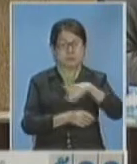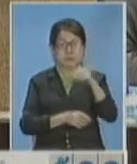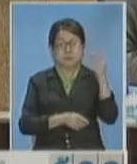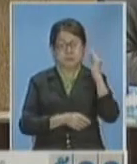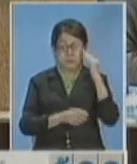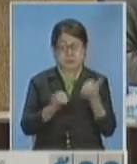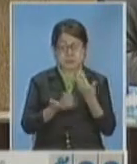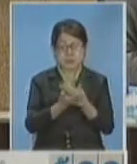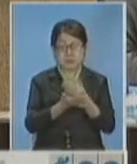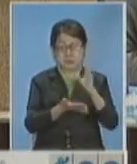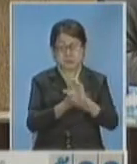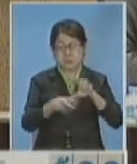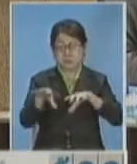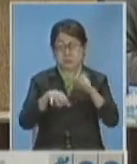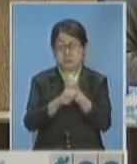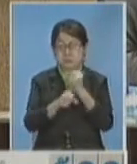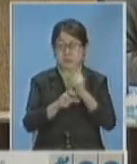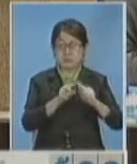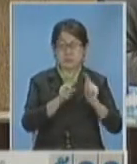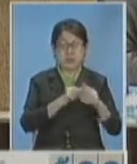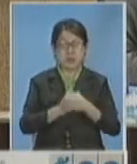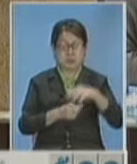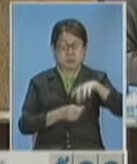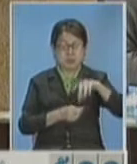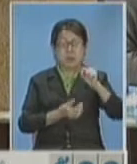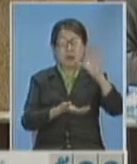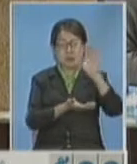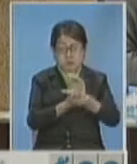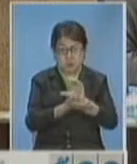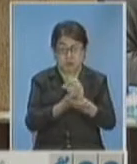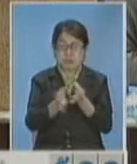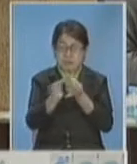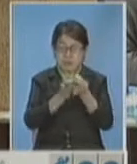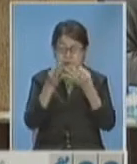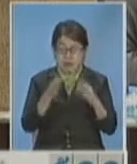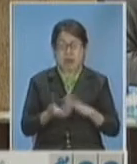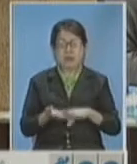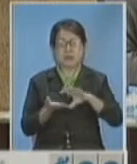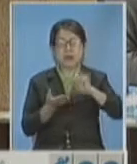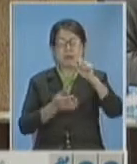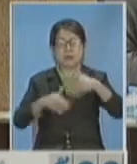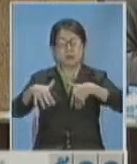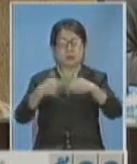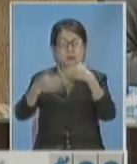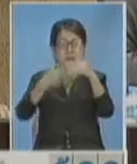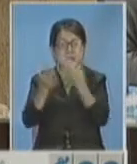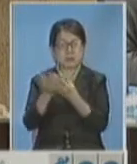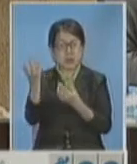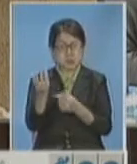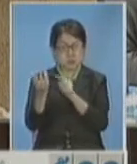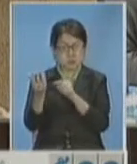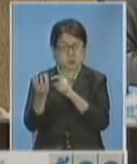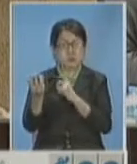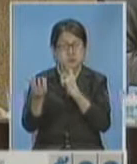งบประมาณเนี่ยแม้ทางพช.เนี่ยทางสำนักงบจะชี้แจงว่าทางสถาบันพัฒนาองค์กรชุมชนเนี่ยมีเงินเหลืออยู่แต่หลังจาก